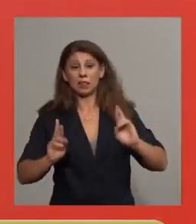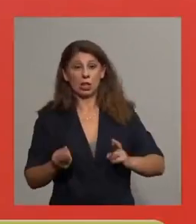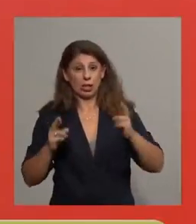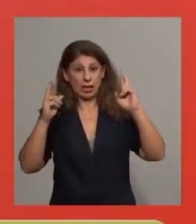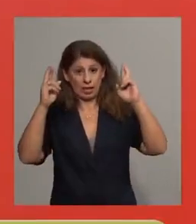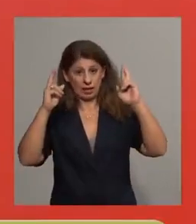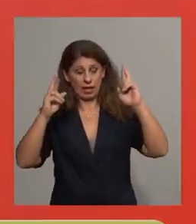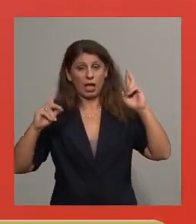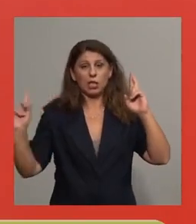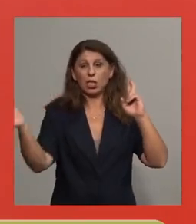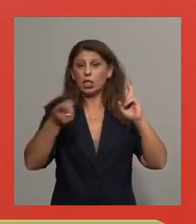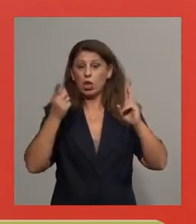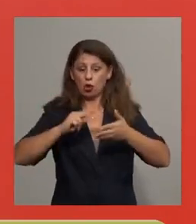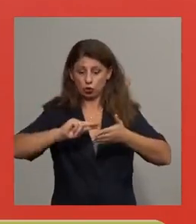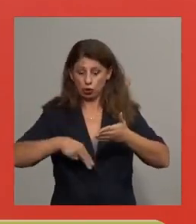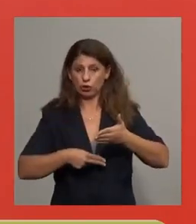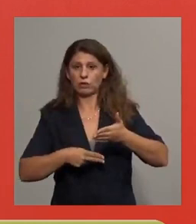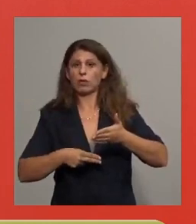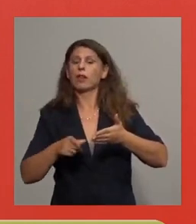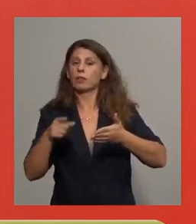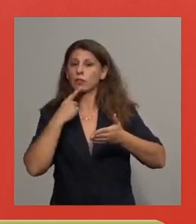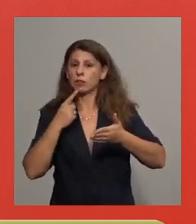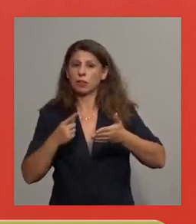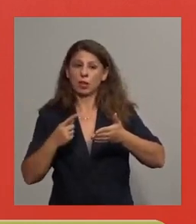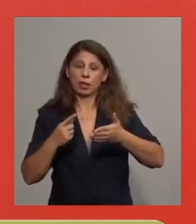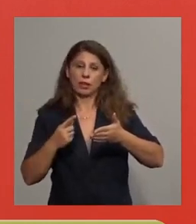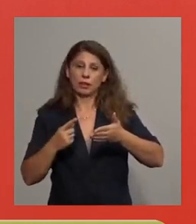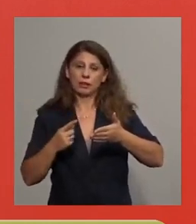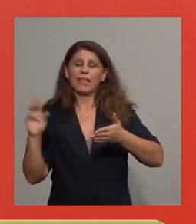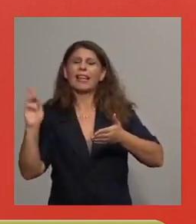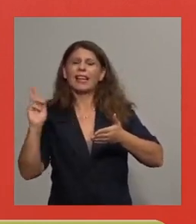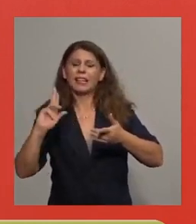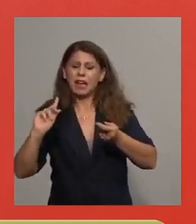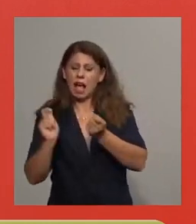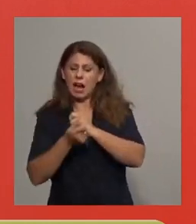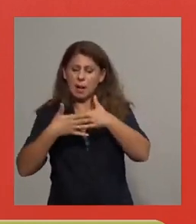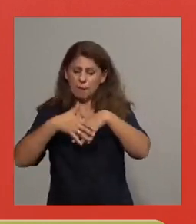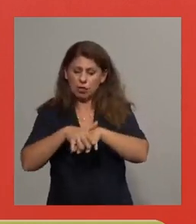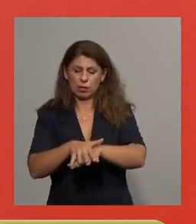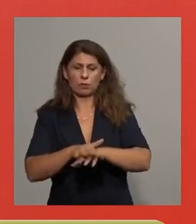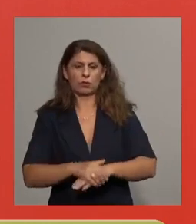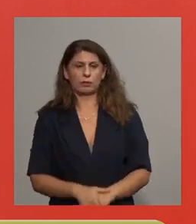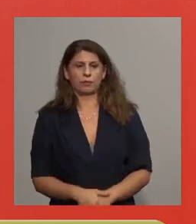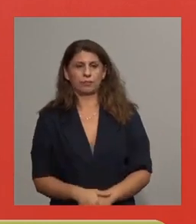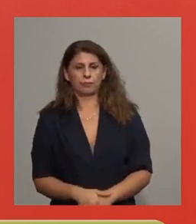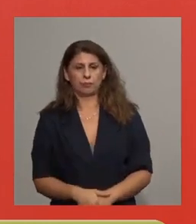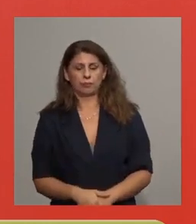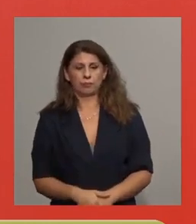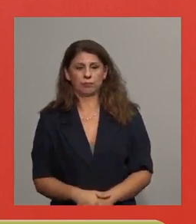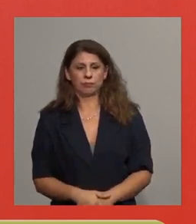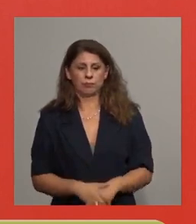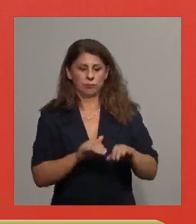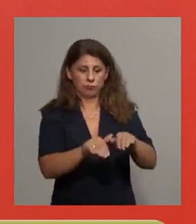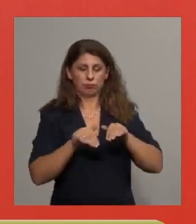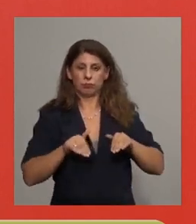και όλων των συμβάσεων που καθορίζουν τις ρήτρες αναπροσαρμογής. Απόσυρση της